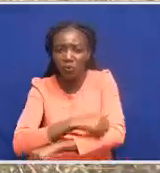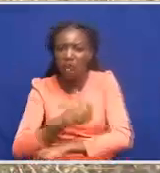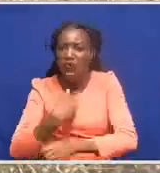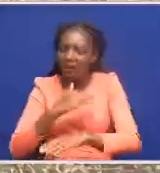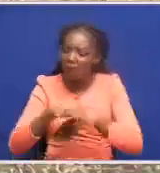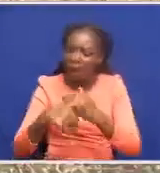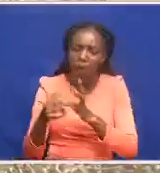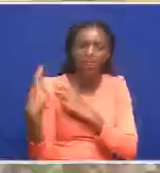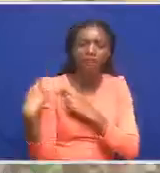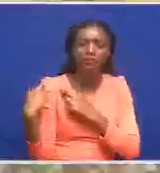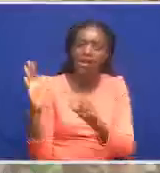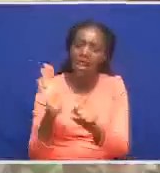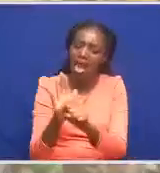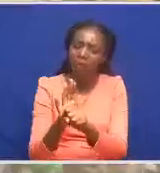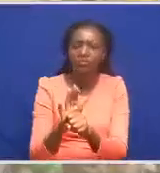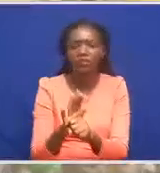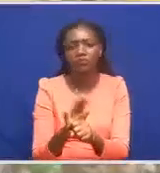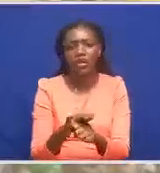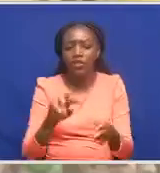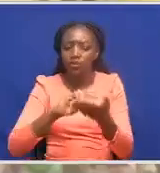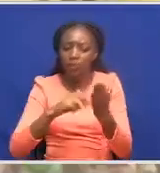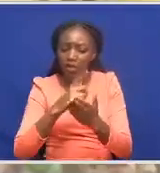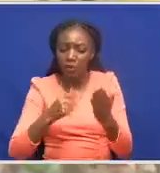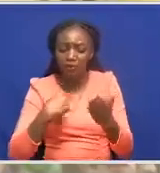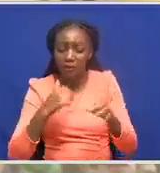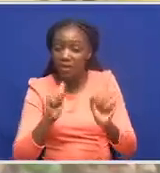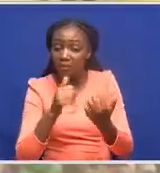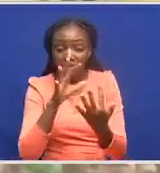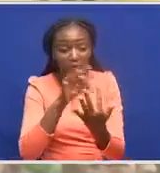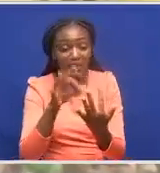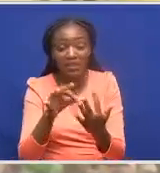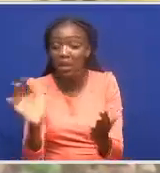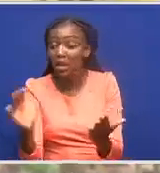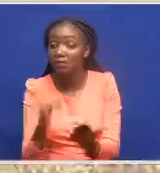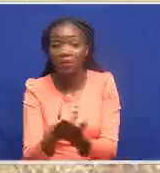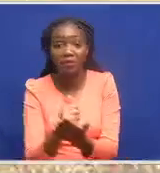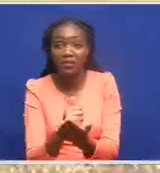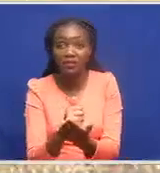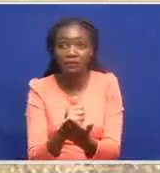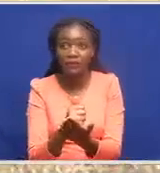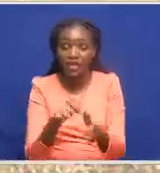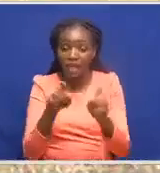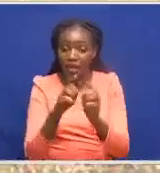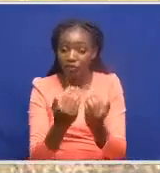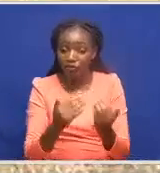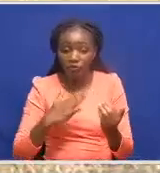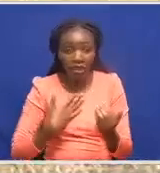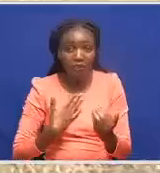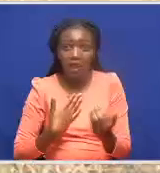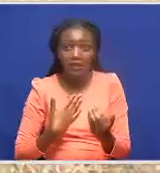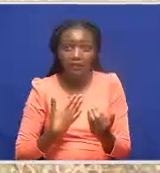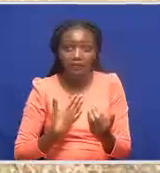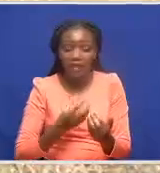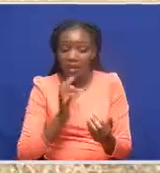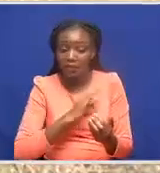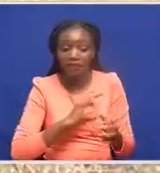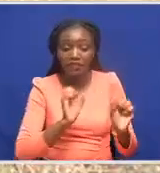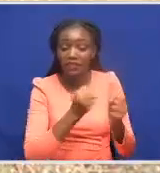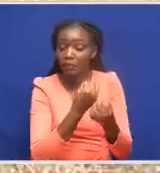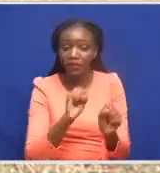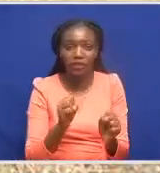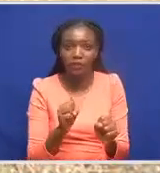sasa nikichagua kazi, sitaendelea na maisha. Na watoto wangu watakuwa wezi. Sasa